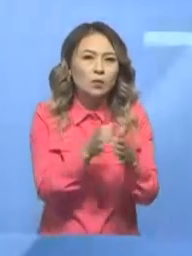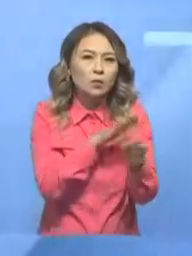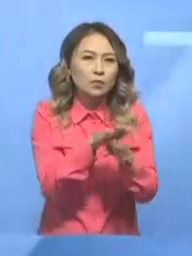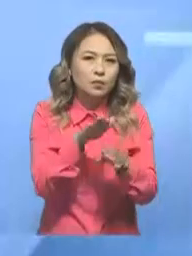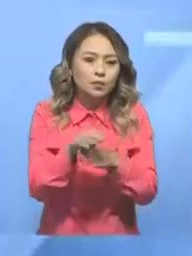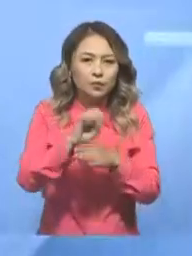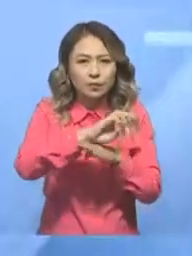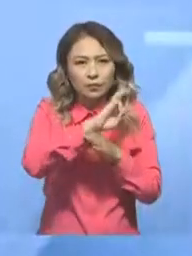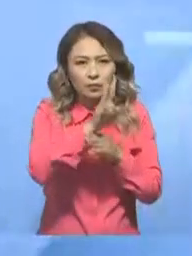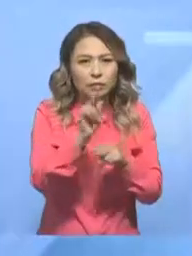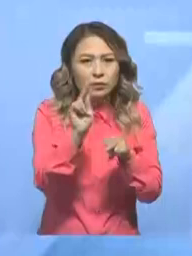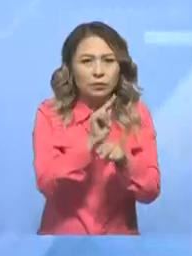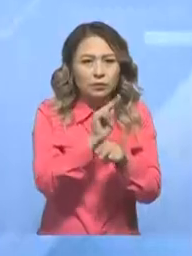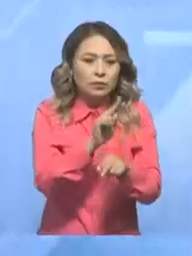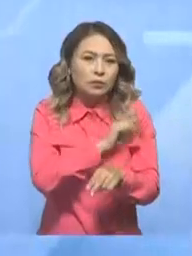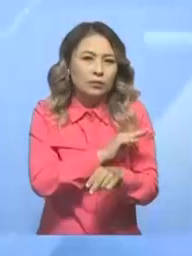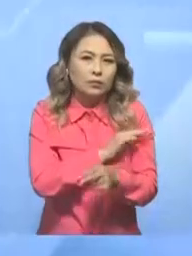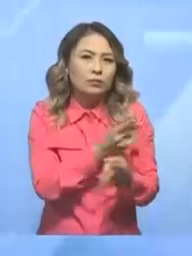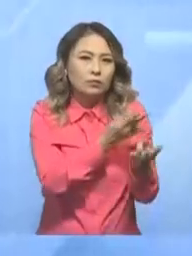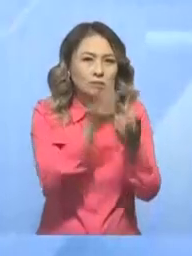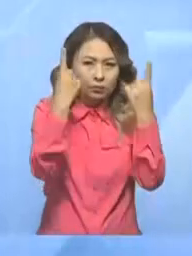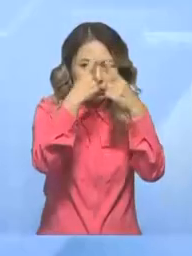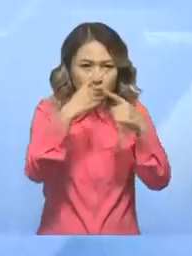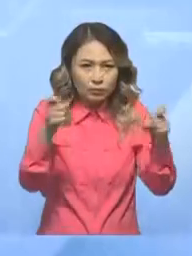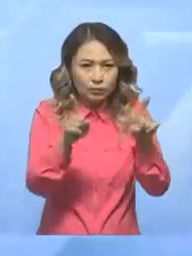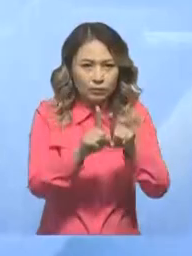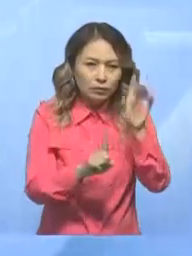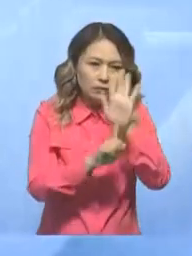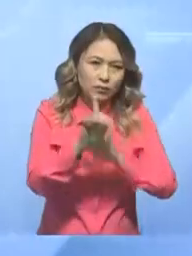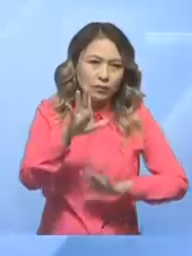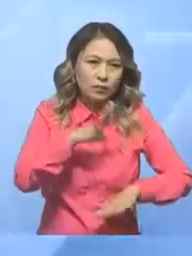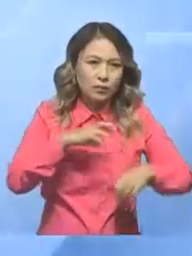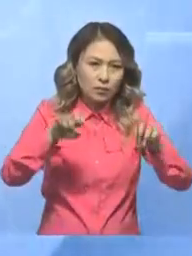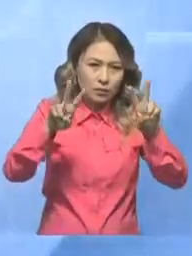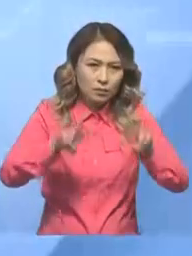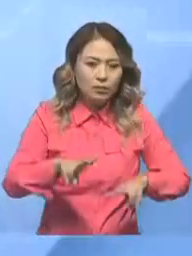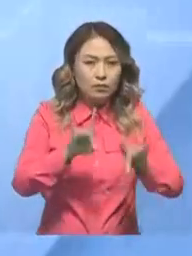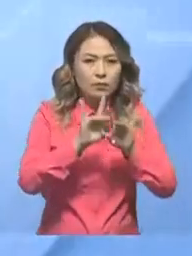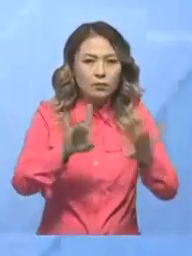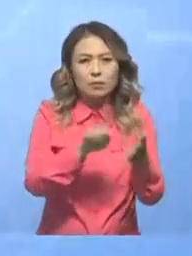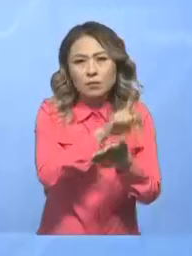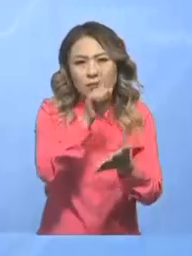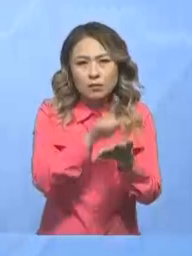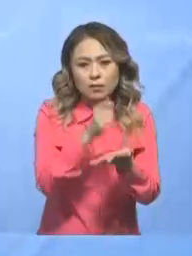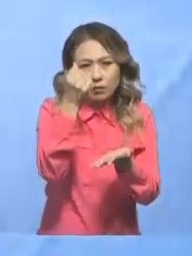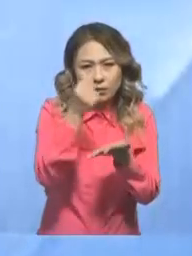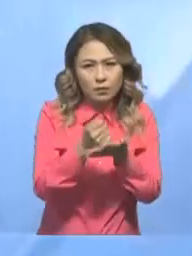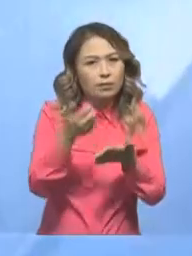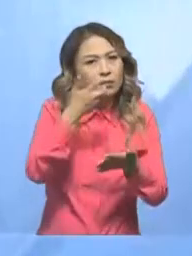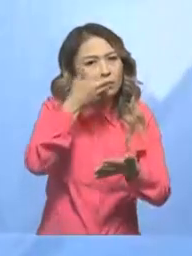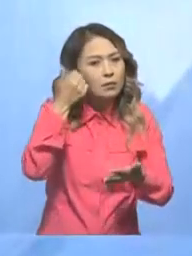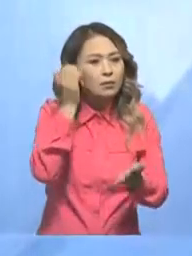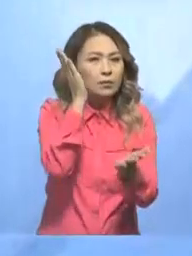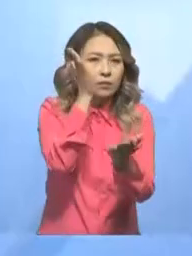қос компания толық жабдықталып, емдеу мекемелері қажетті ақпараттық жүйелермен интеграцияланды. Сала мамандардың айтуынша,